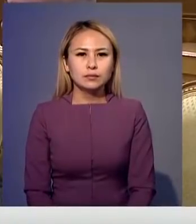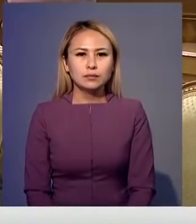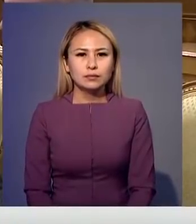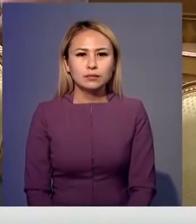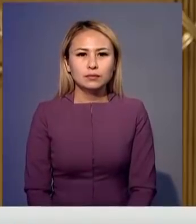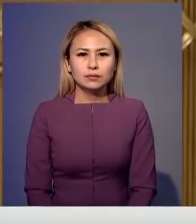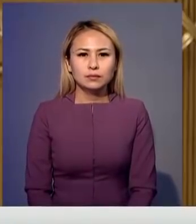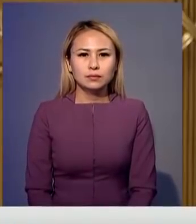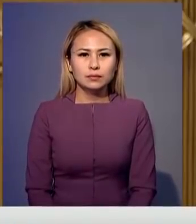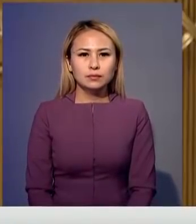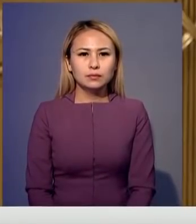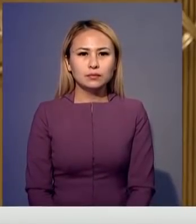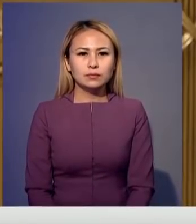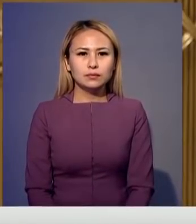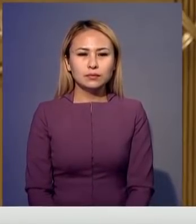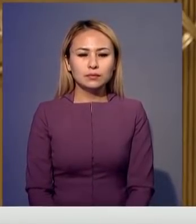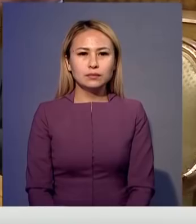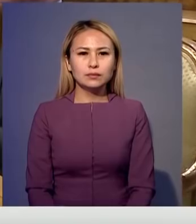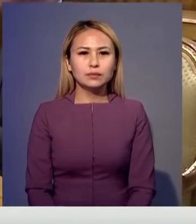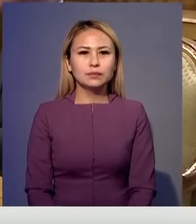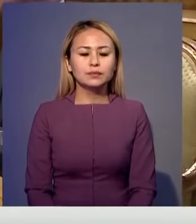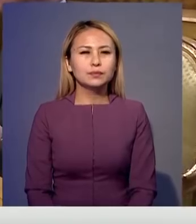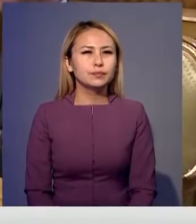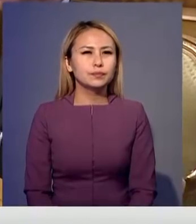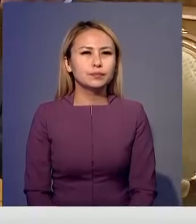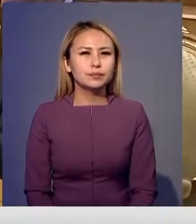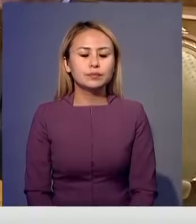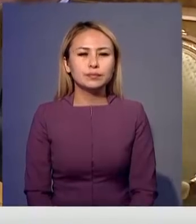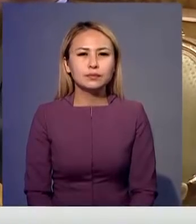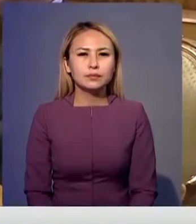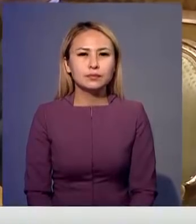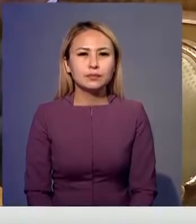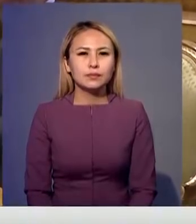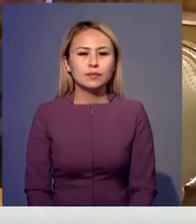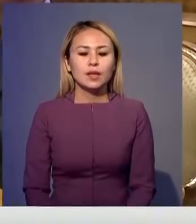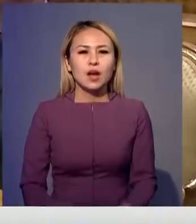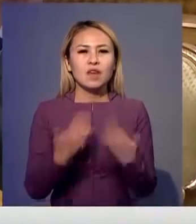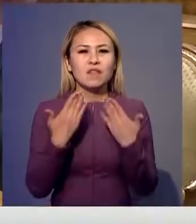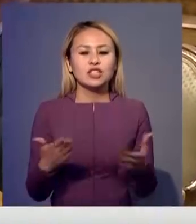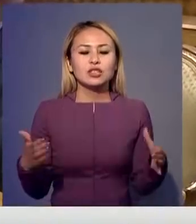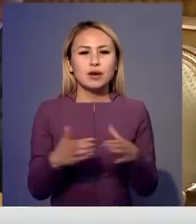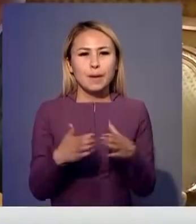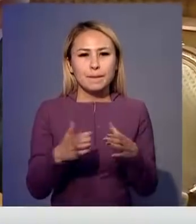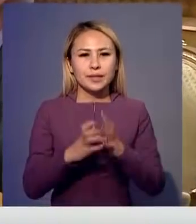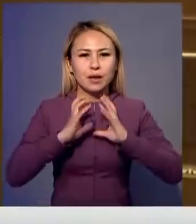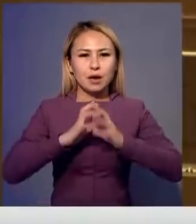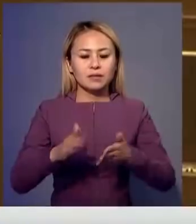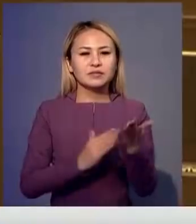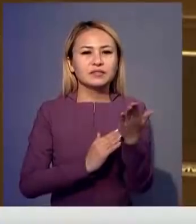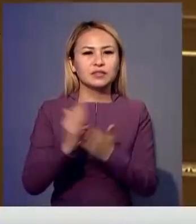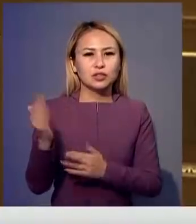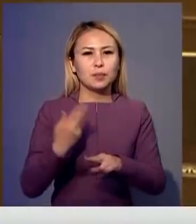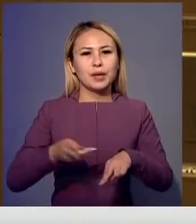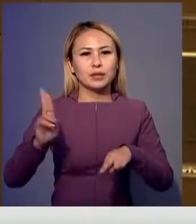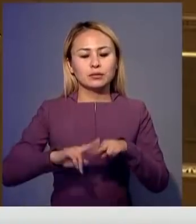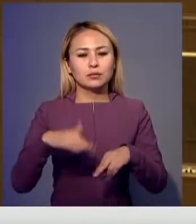So it's a pleasure to see you, Prime Minister. Ask me. Сіздің компанияңыздың әлемде беделі жоғары.